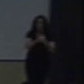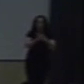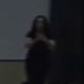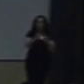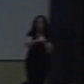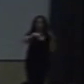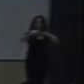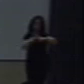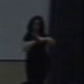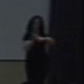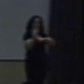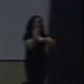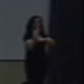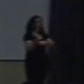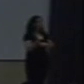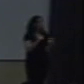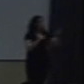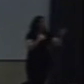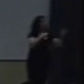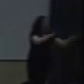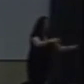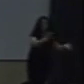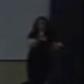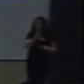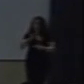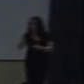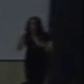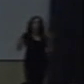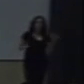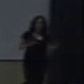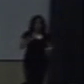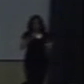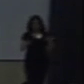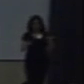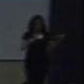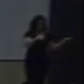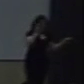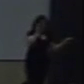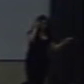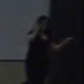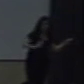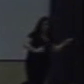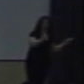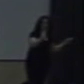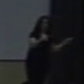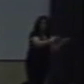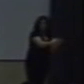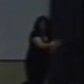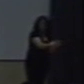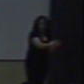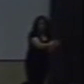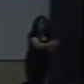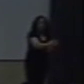que diem o una cosa o l'altra, jo crec que aquí la Sílvia també ho ha dit molt bé, i tu també, bueno, és que clar, són